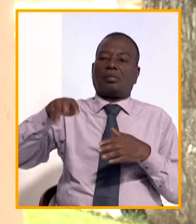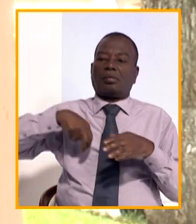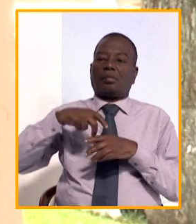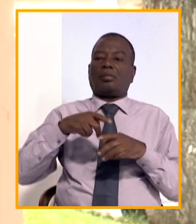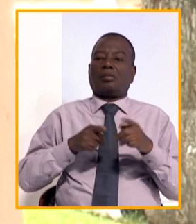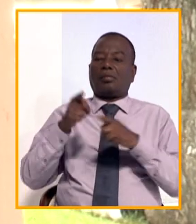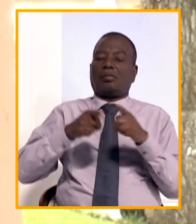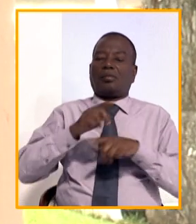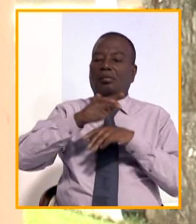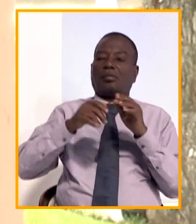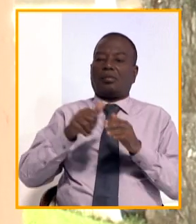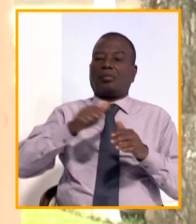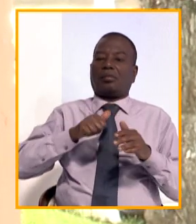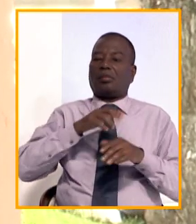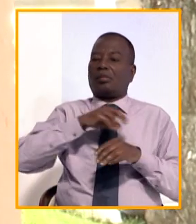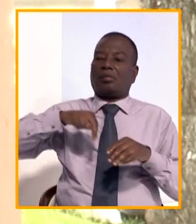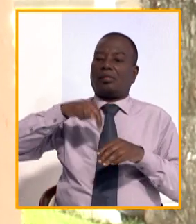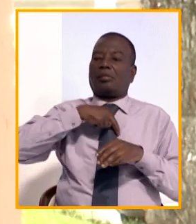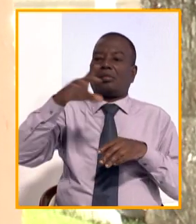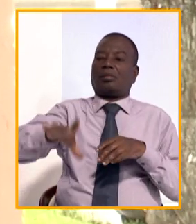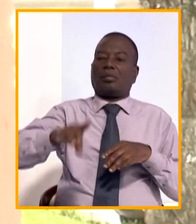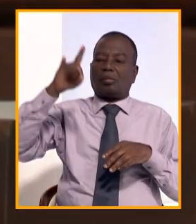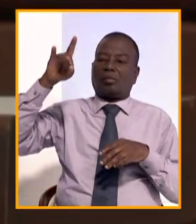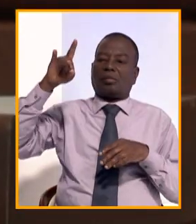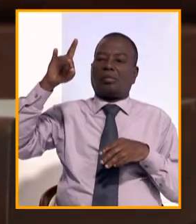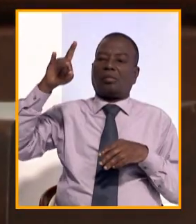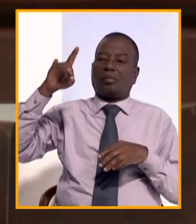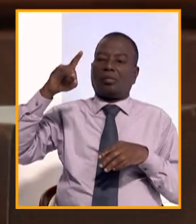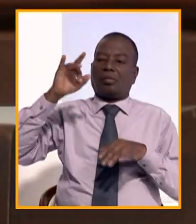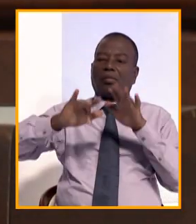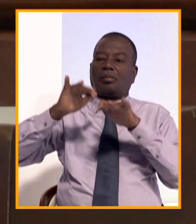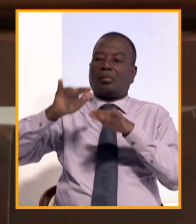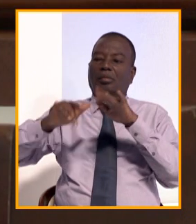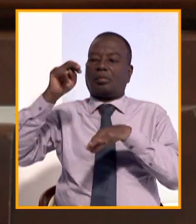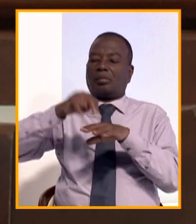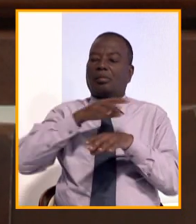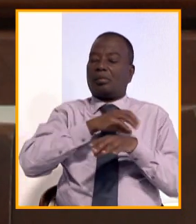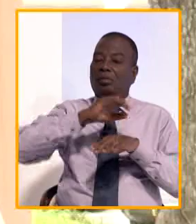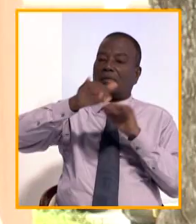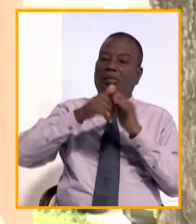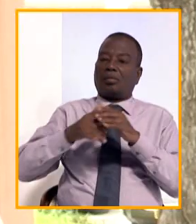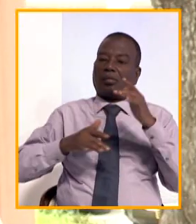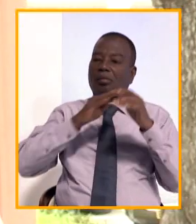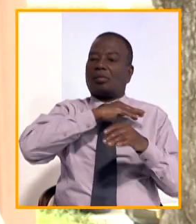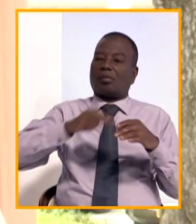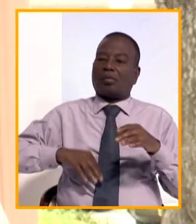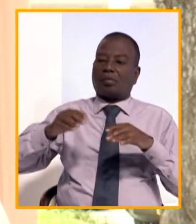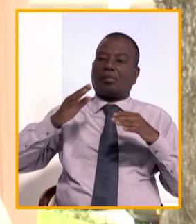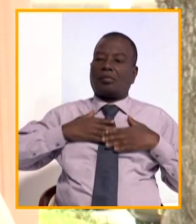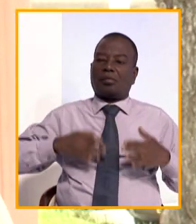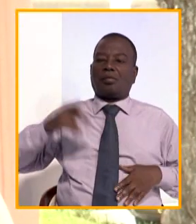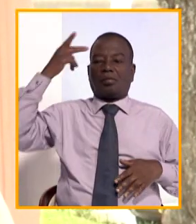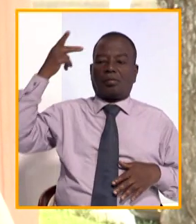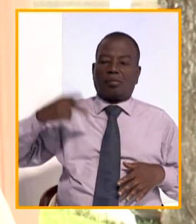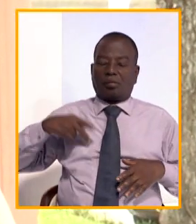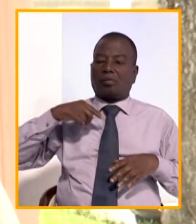totalement autonome. Et pour cette année, nous avons choisi la digitalisation. C'est-à-dire que tous les membres du corps préfectoral